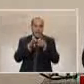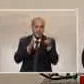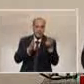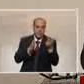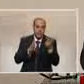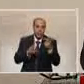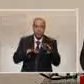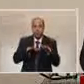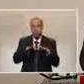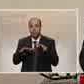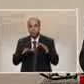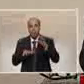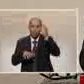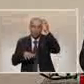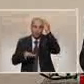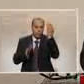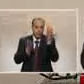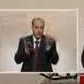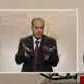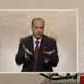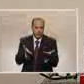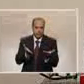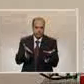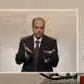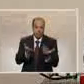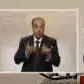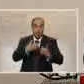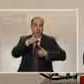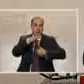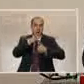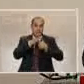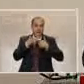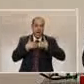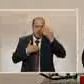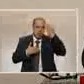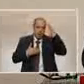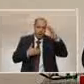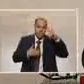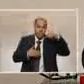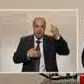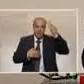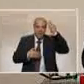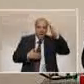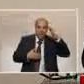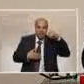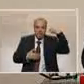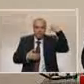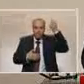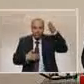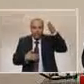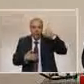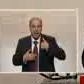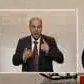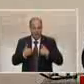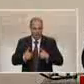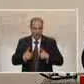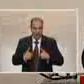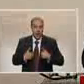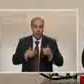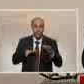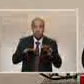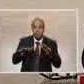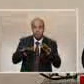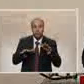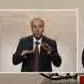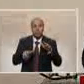المحرك الكبير في تونس والرئاسه نحن نعرف وسنعرف ايضا في المستقبل ان هي المحرك